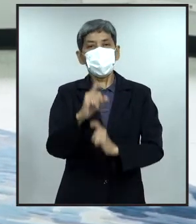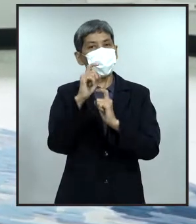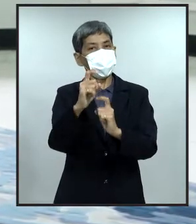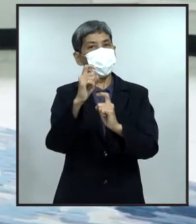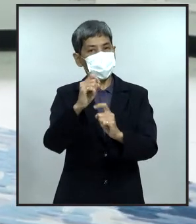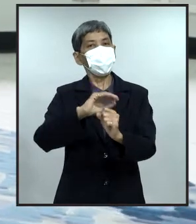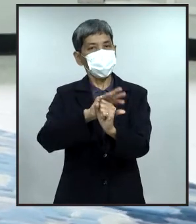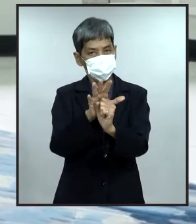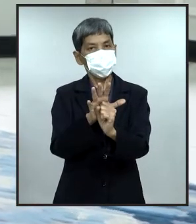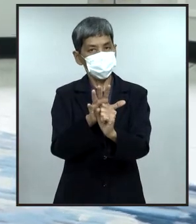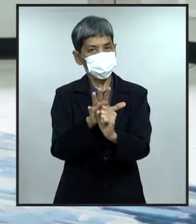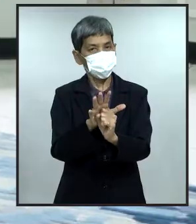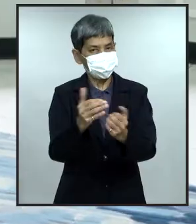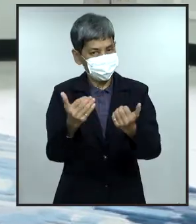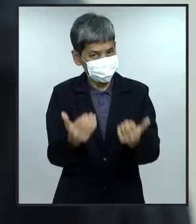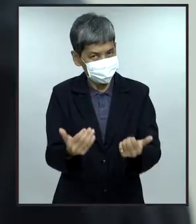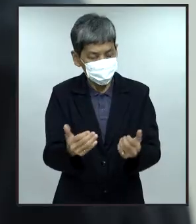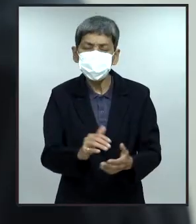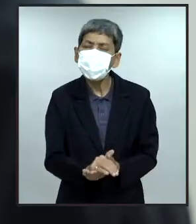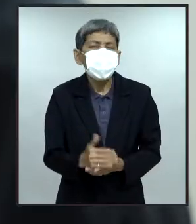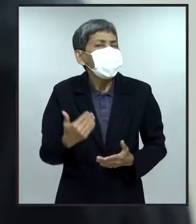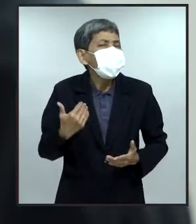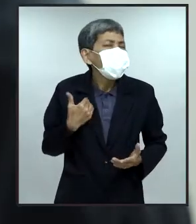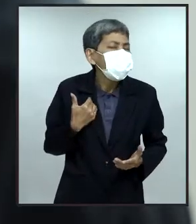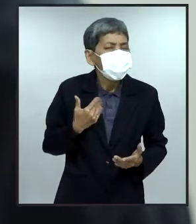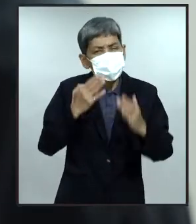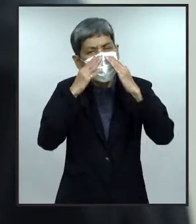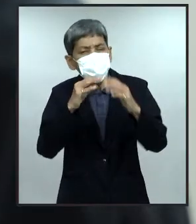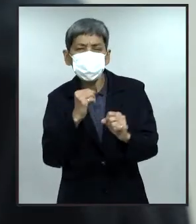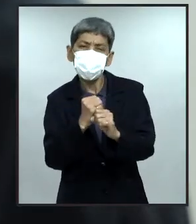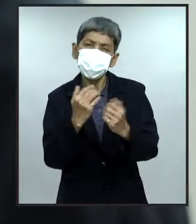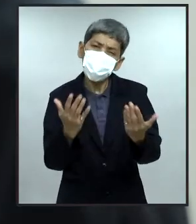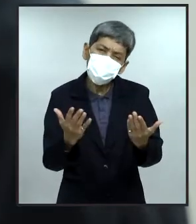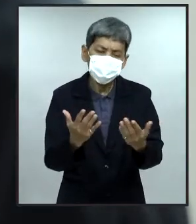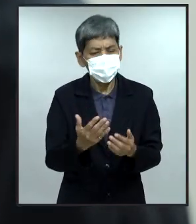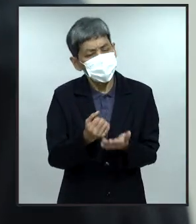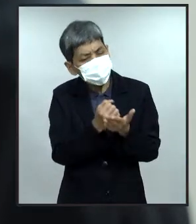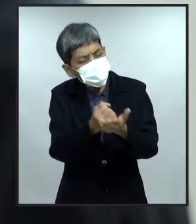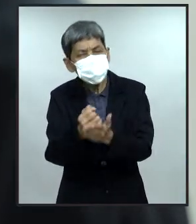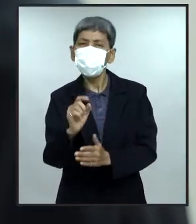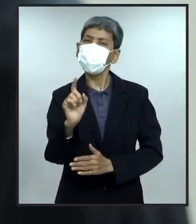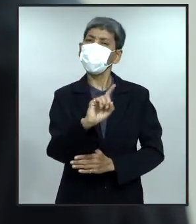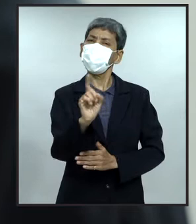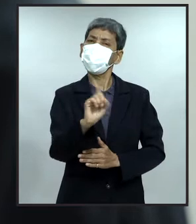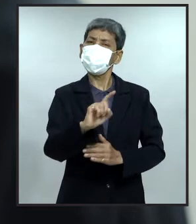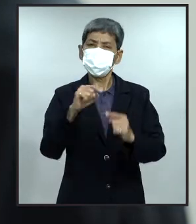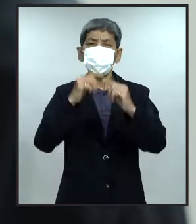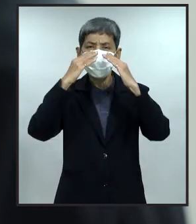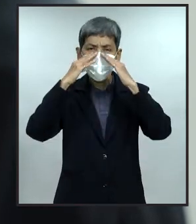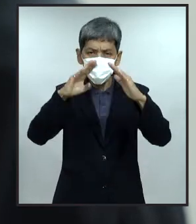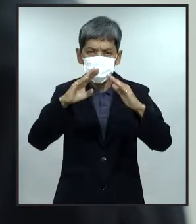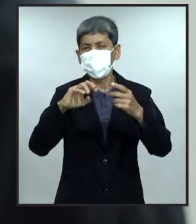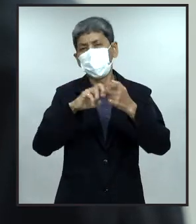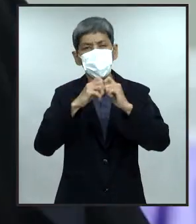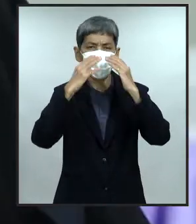นคือมันค่อนข้างรุนแรงแหละในรอบนี้ทีนี้ครับเรามีการปรับตัวยังไงแล้วก็มีการให้ความช่วยเหลือยังไงบ้างกับพี่น้องที่เป็น